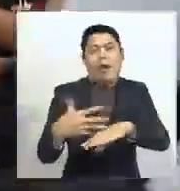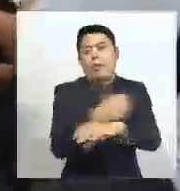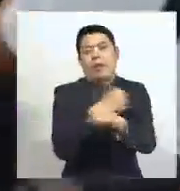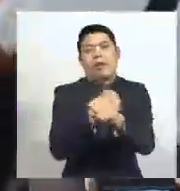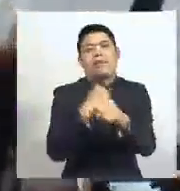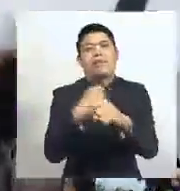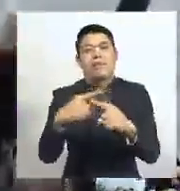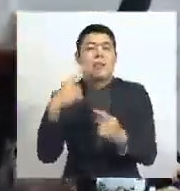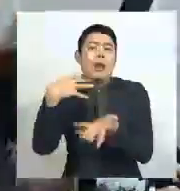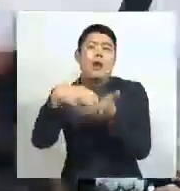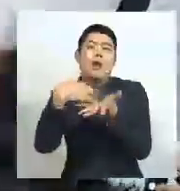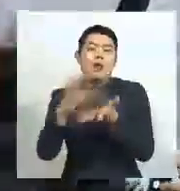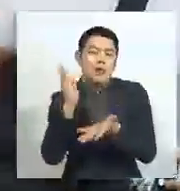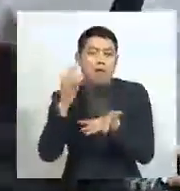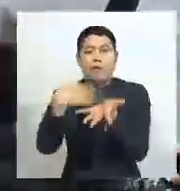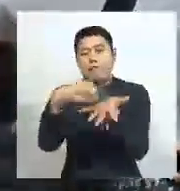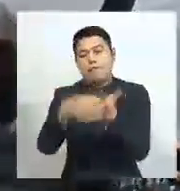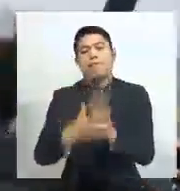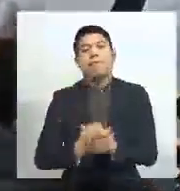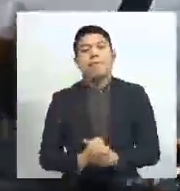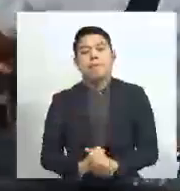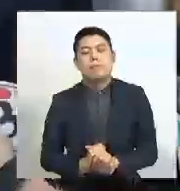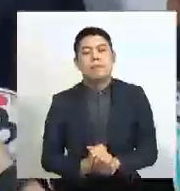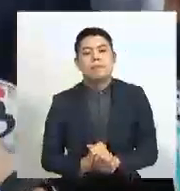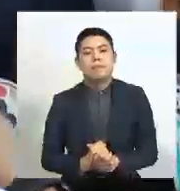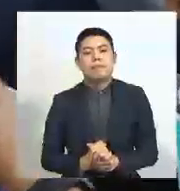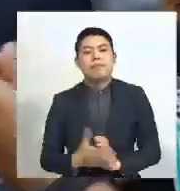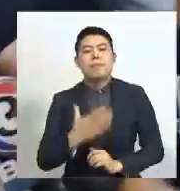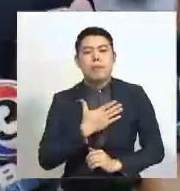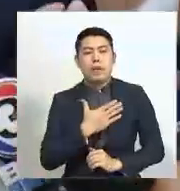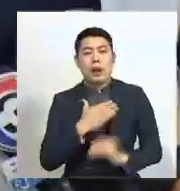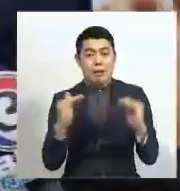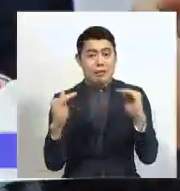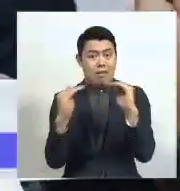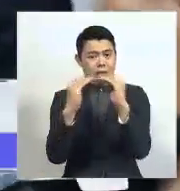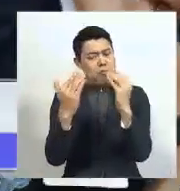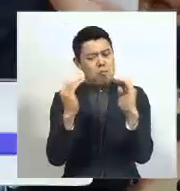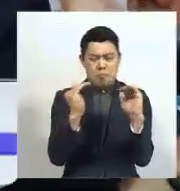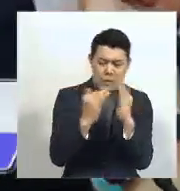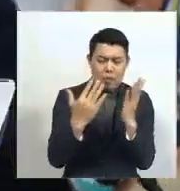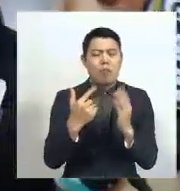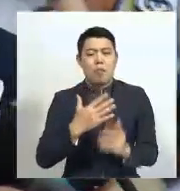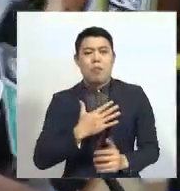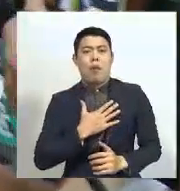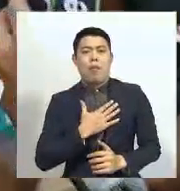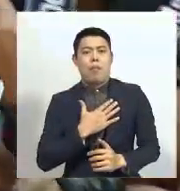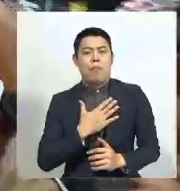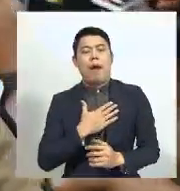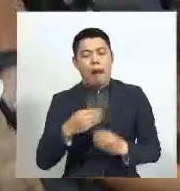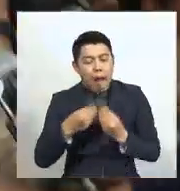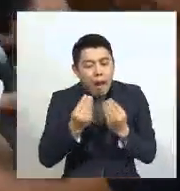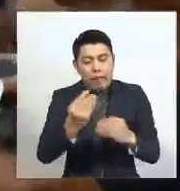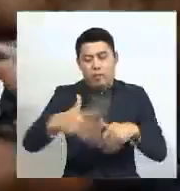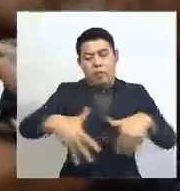ปฟังเสียงคุณธนาธรในเรื่องนี้กันครับ คือเรื่องความเป็นธรรมหรือไม่เป็นธรรมนะครับผมคิดว่าให้พ่อ